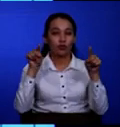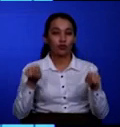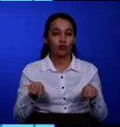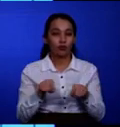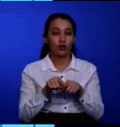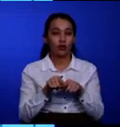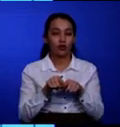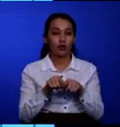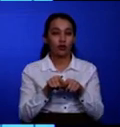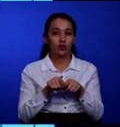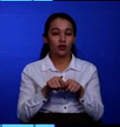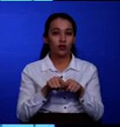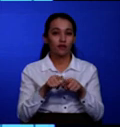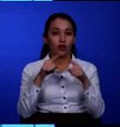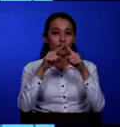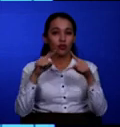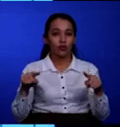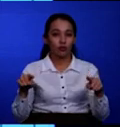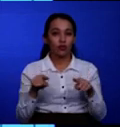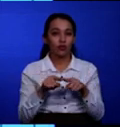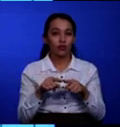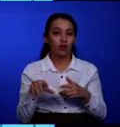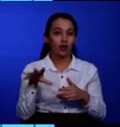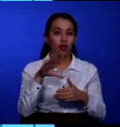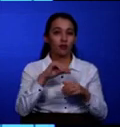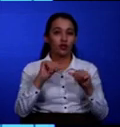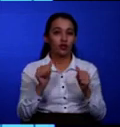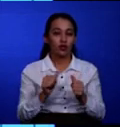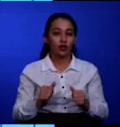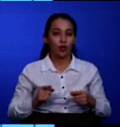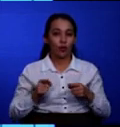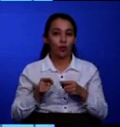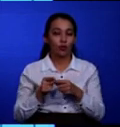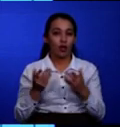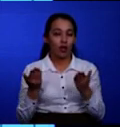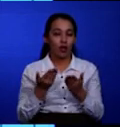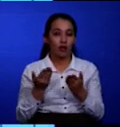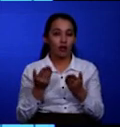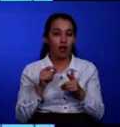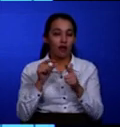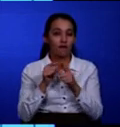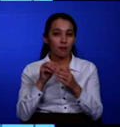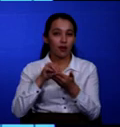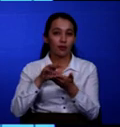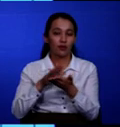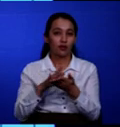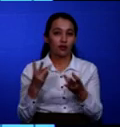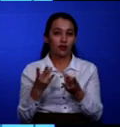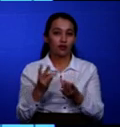4 burchak yoki uch burchak. Umuman olganda shakllarning uchlari qanday harflar bilan belgilanadi?